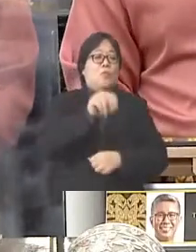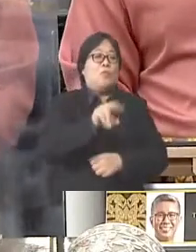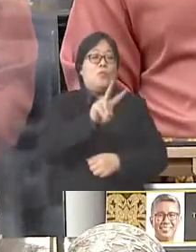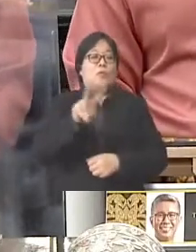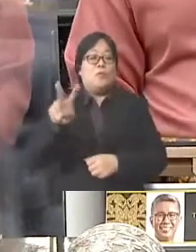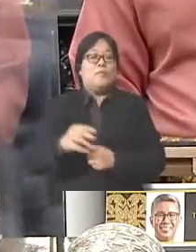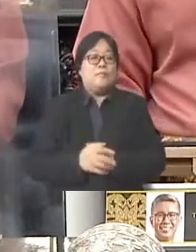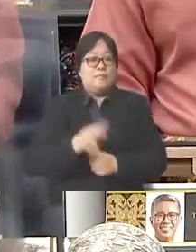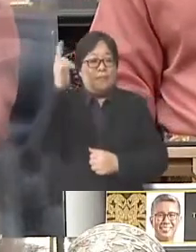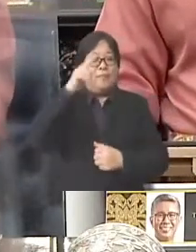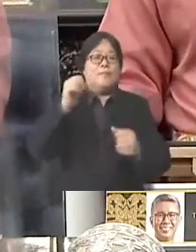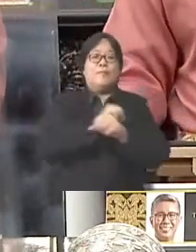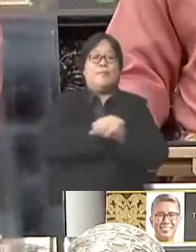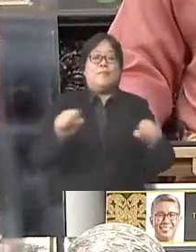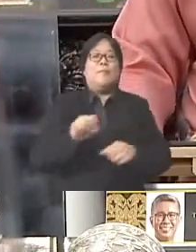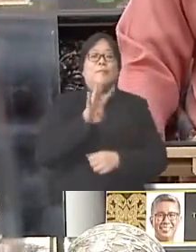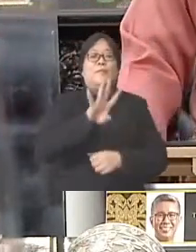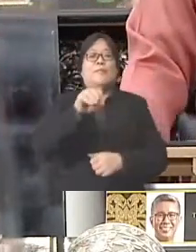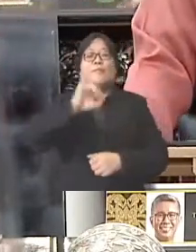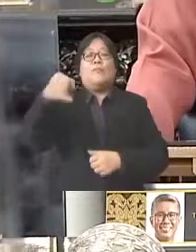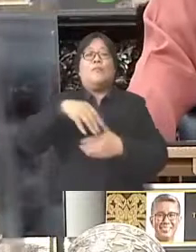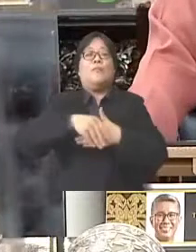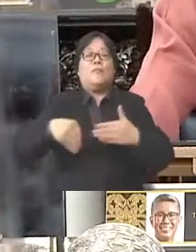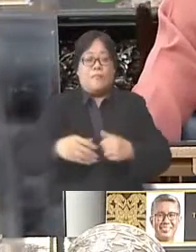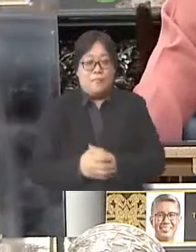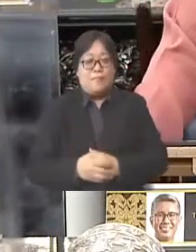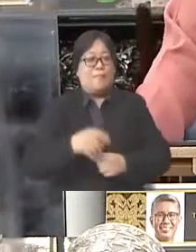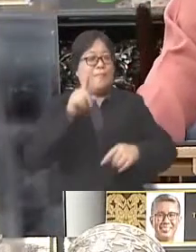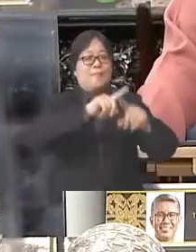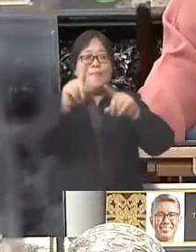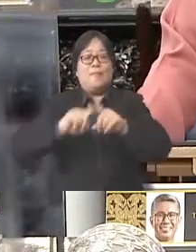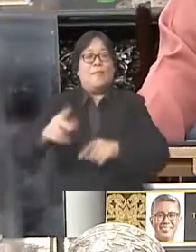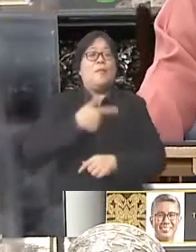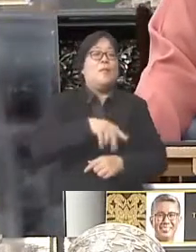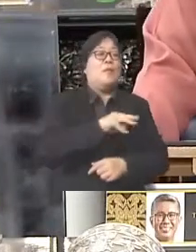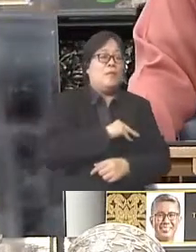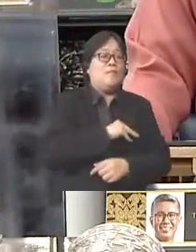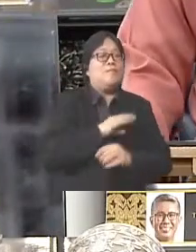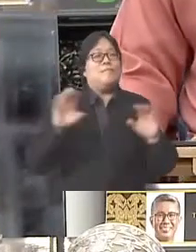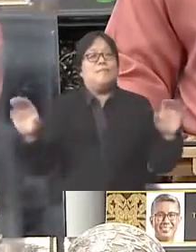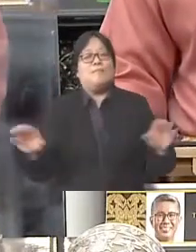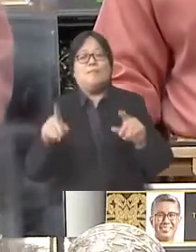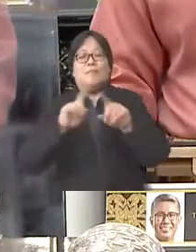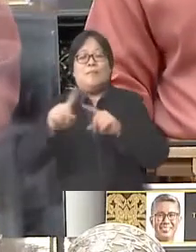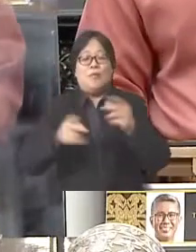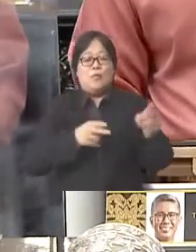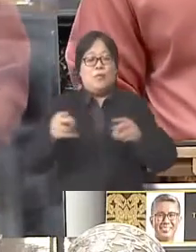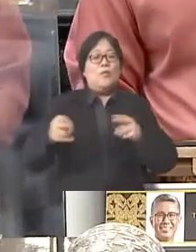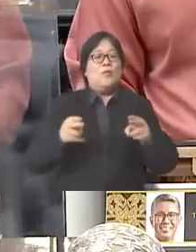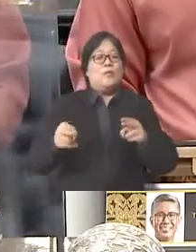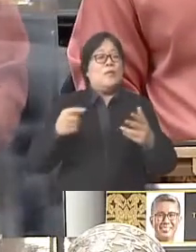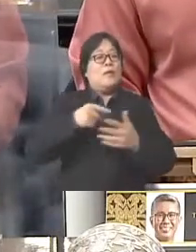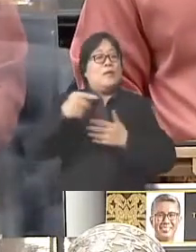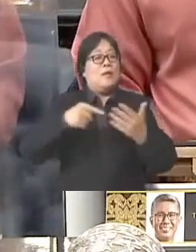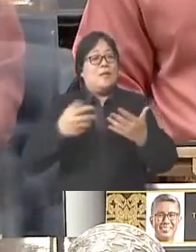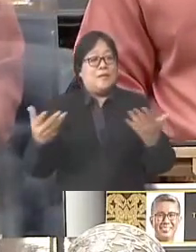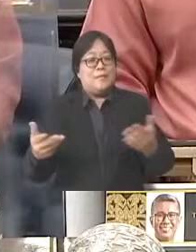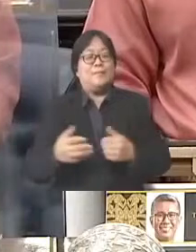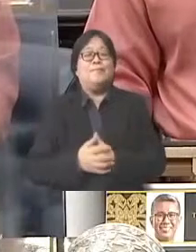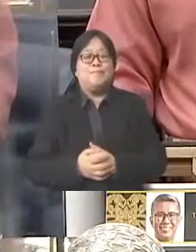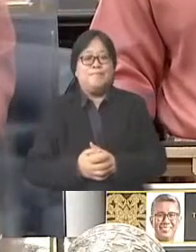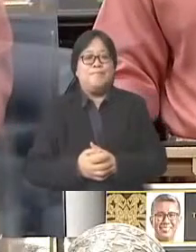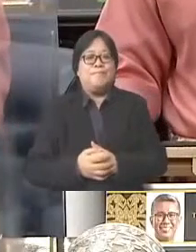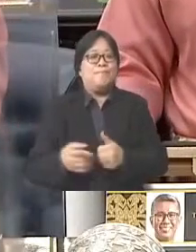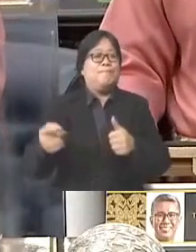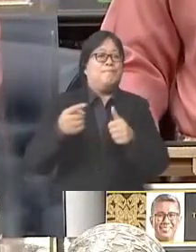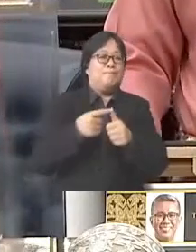2022 kerajaan menyedihkan paratus 20jutaan ke kepada pelbagai kementerian untuk melaksanakan beberapa inisiatif antaranya setiap seperti